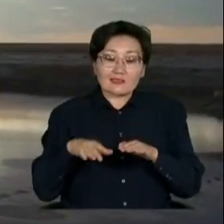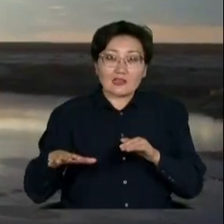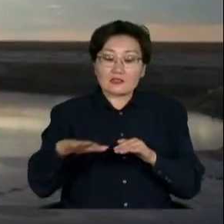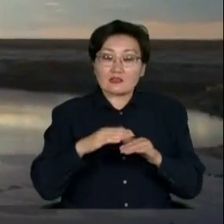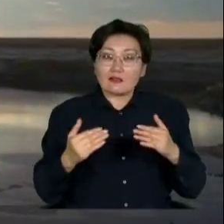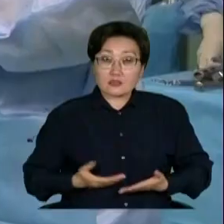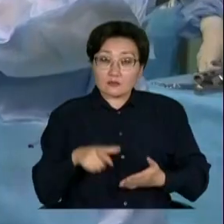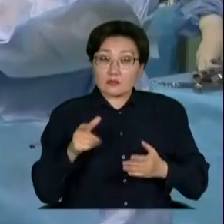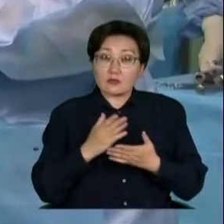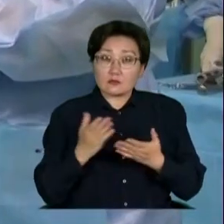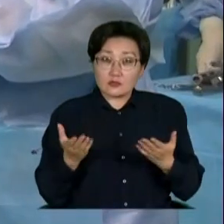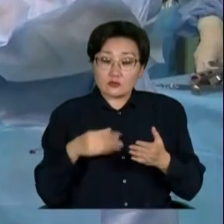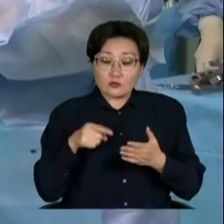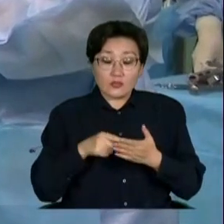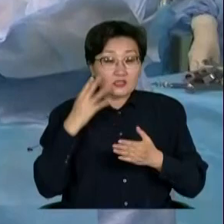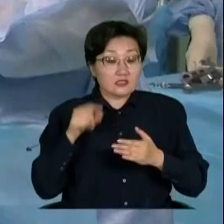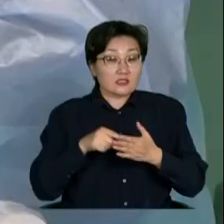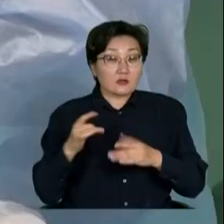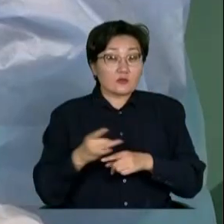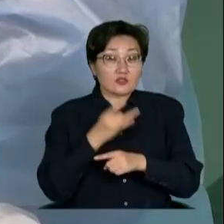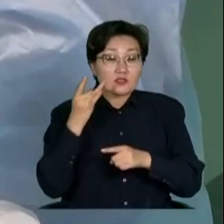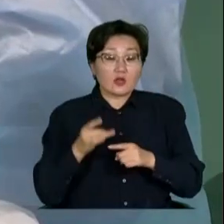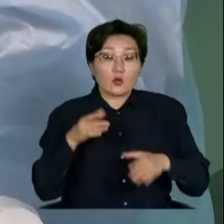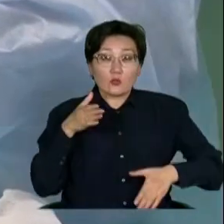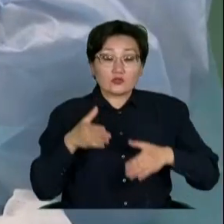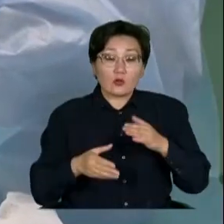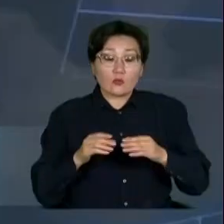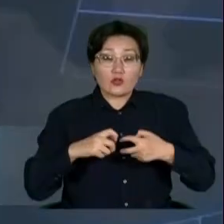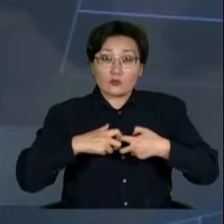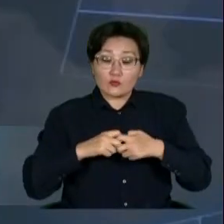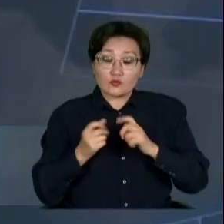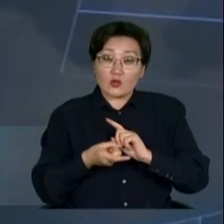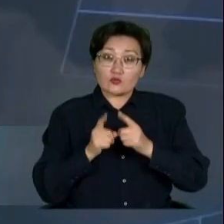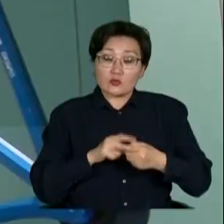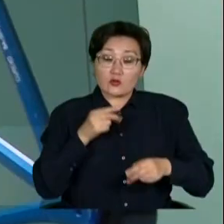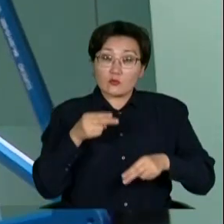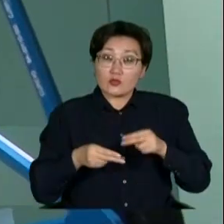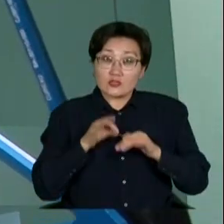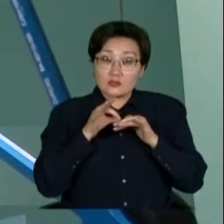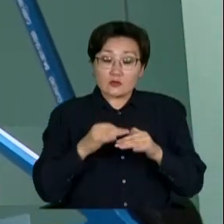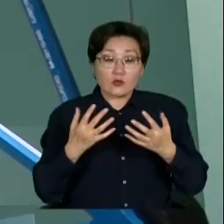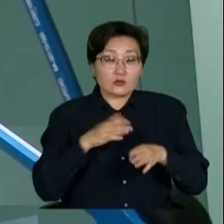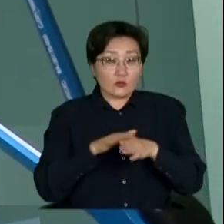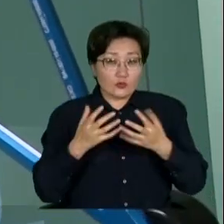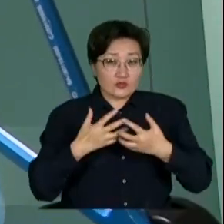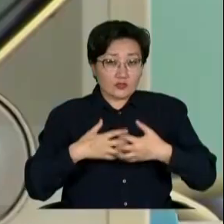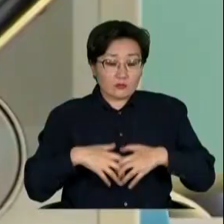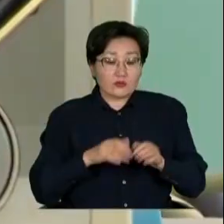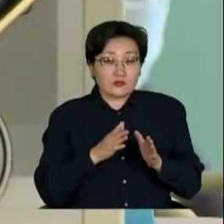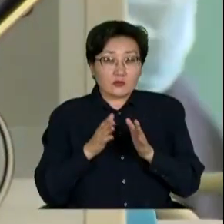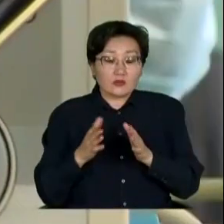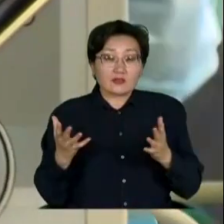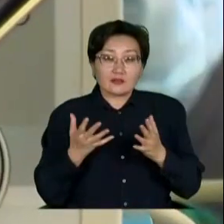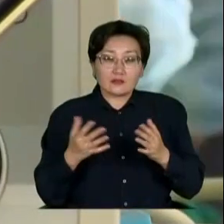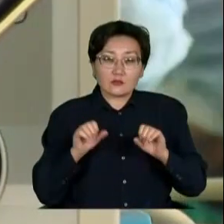келтірмек. Алматыда алғаш рет робот буын ауыстыру отасын жасады. Толық автоматтандырылған құлтемірдің